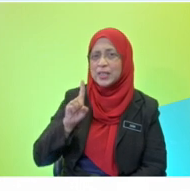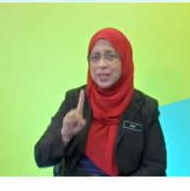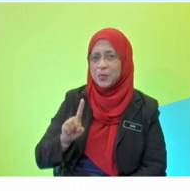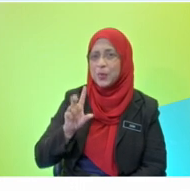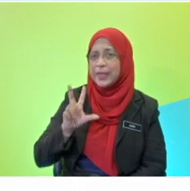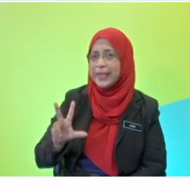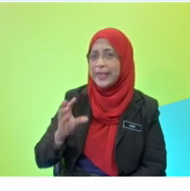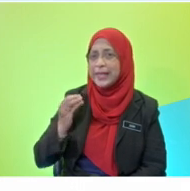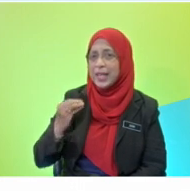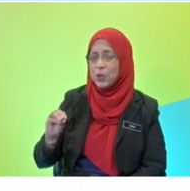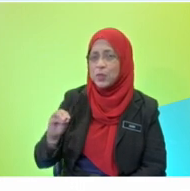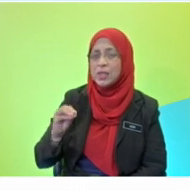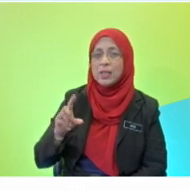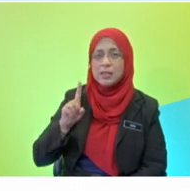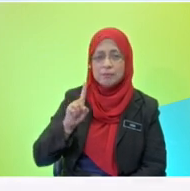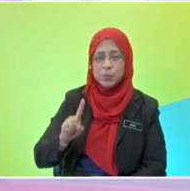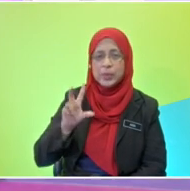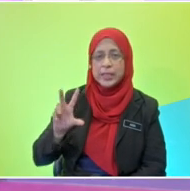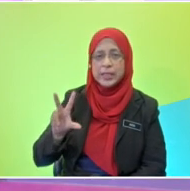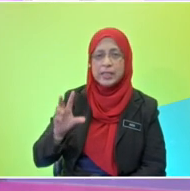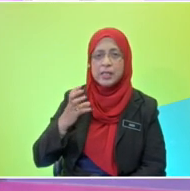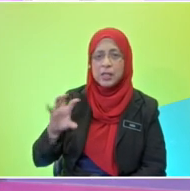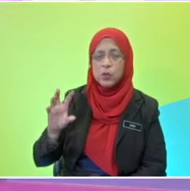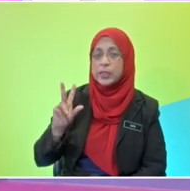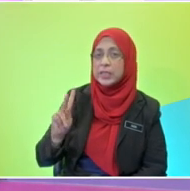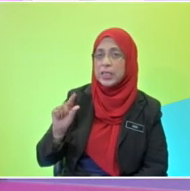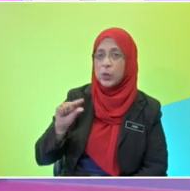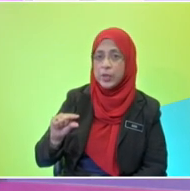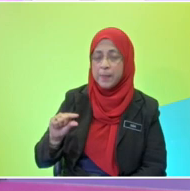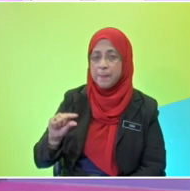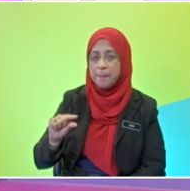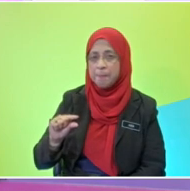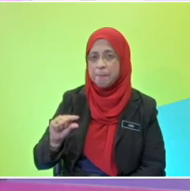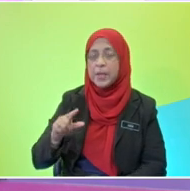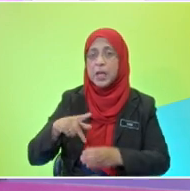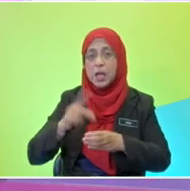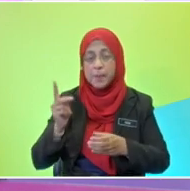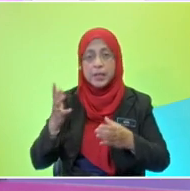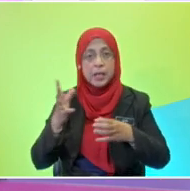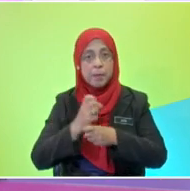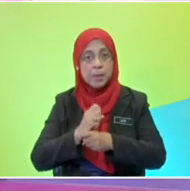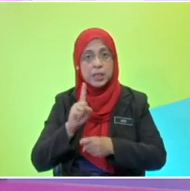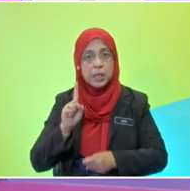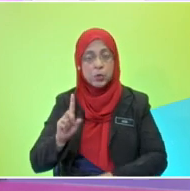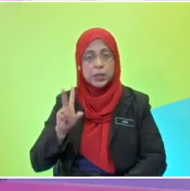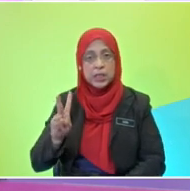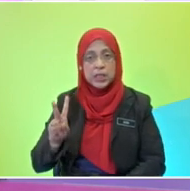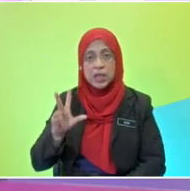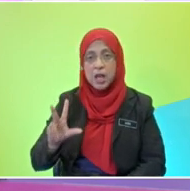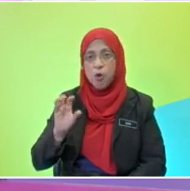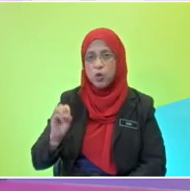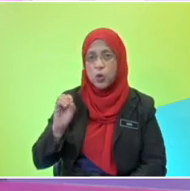1300 kg maknanya kalau Padi dapat 1300 kg kena keluarkan zakat tapi bagaimana